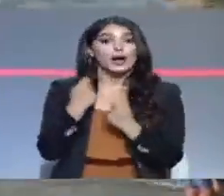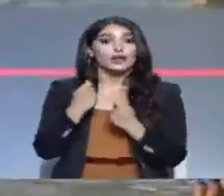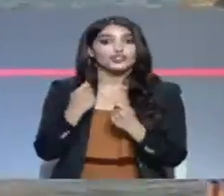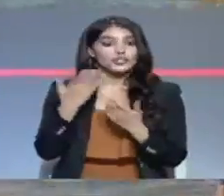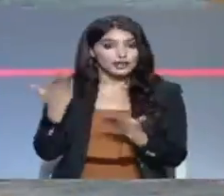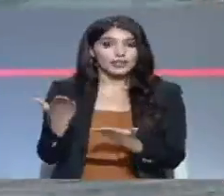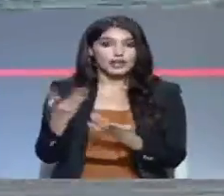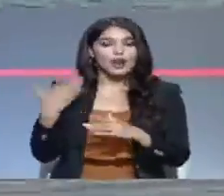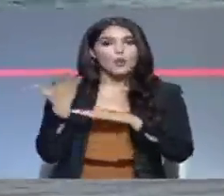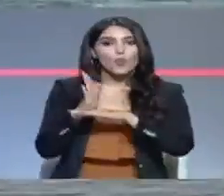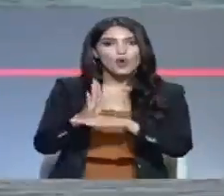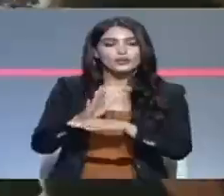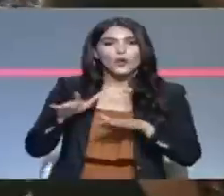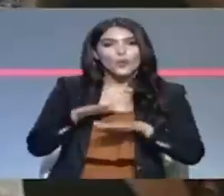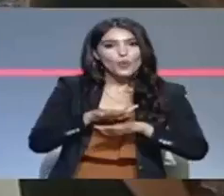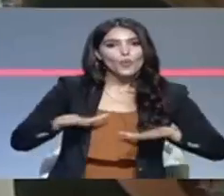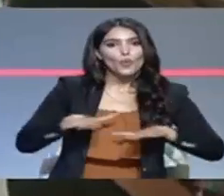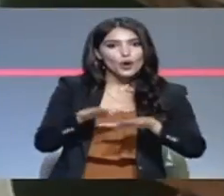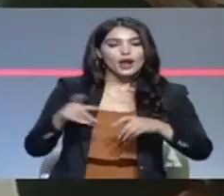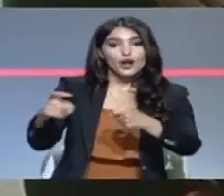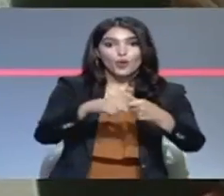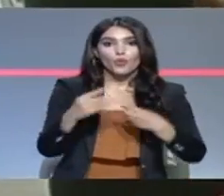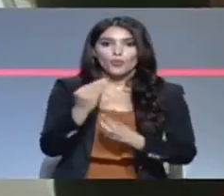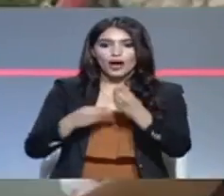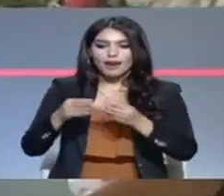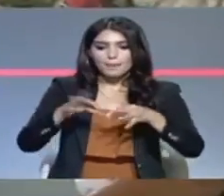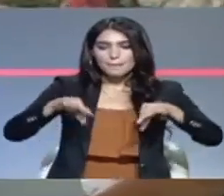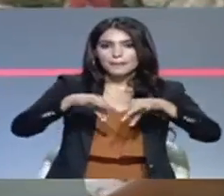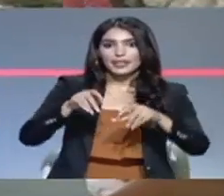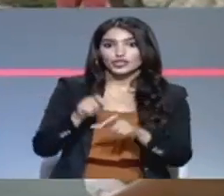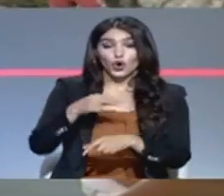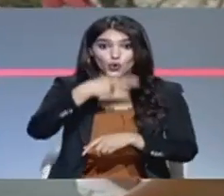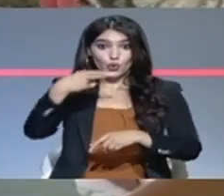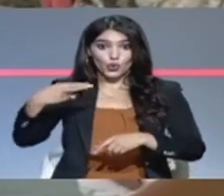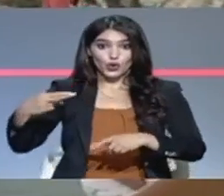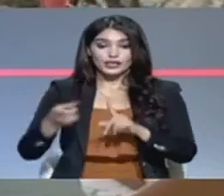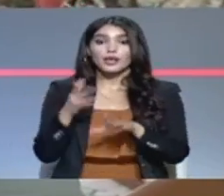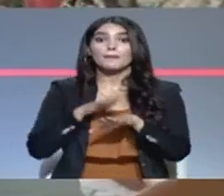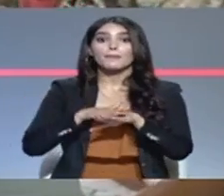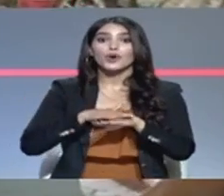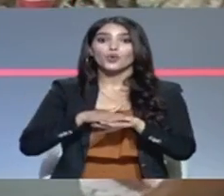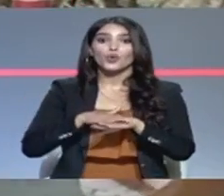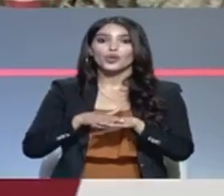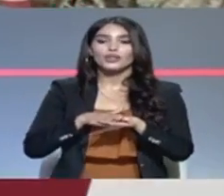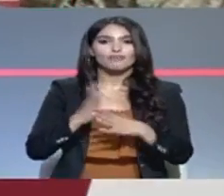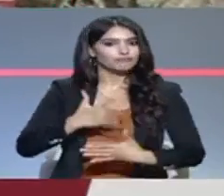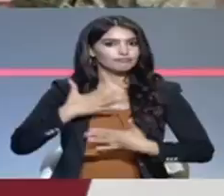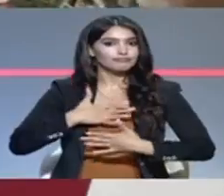من خلال هذا العرض المائي في البحر أو من خلال بعض الورشات. رسمت رسمة تبع موضوع